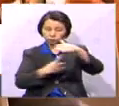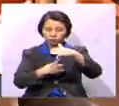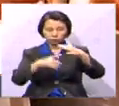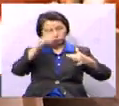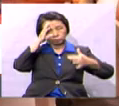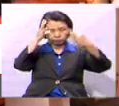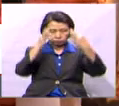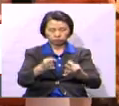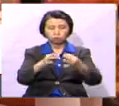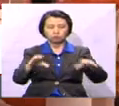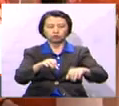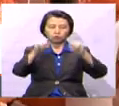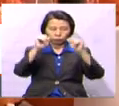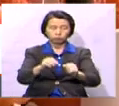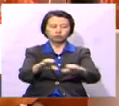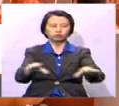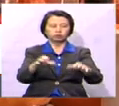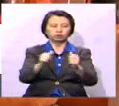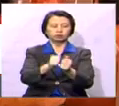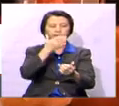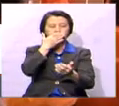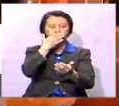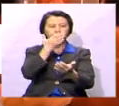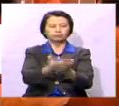keputusan yang dibuat dapat dilaksanakan dengan baik.